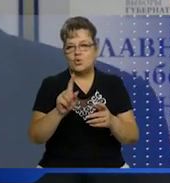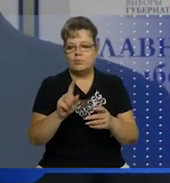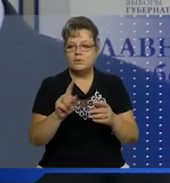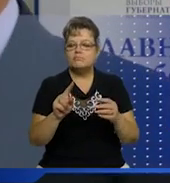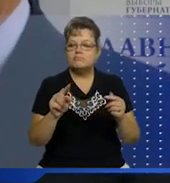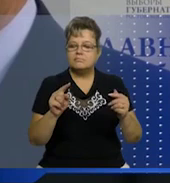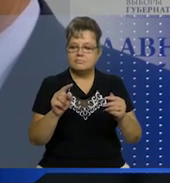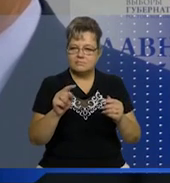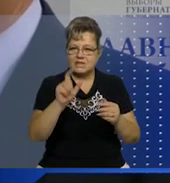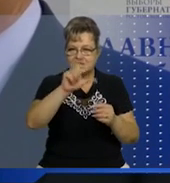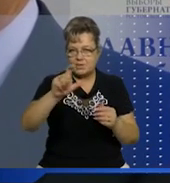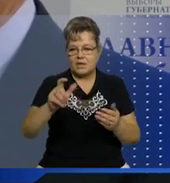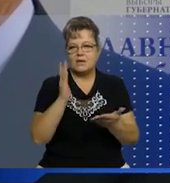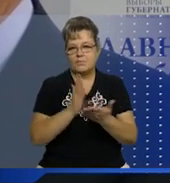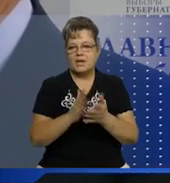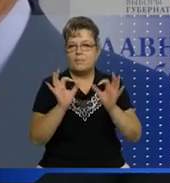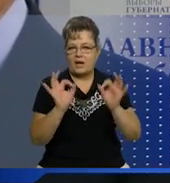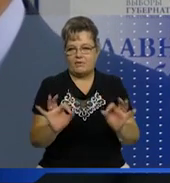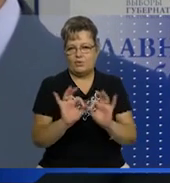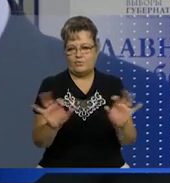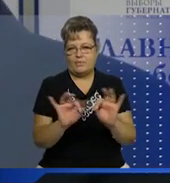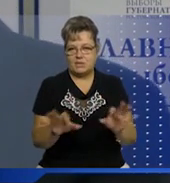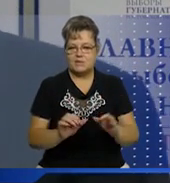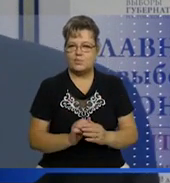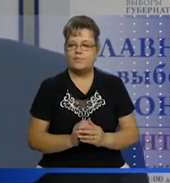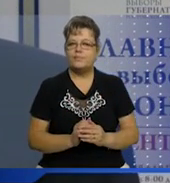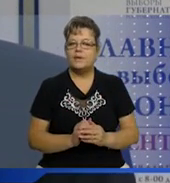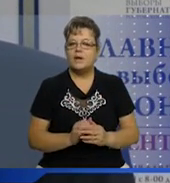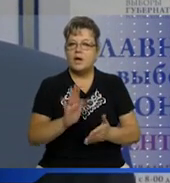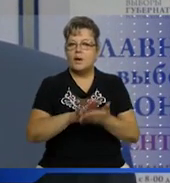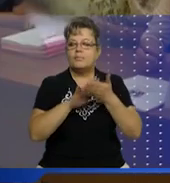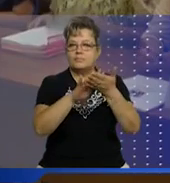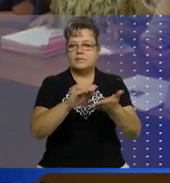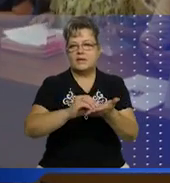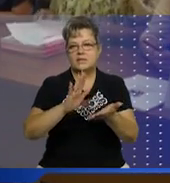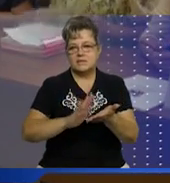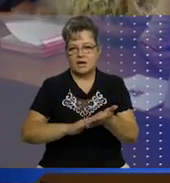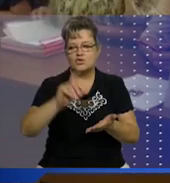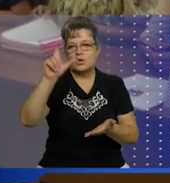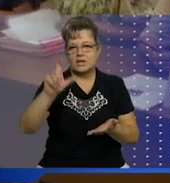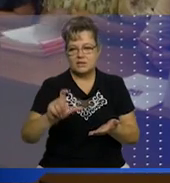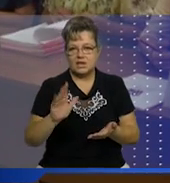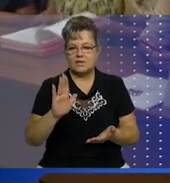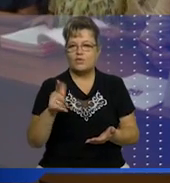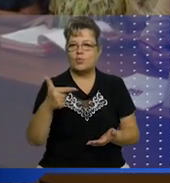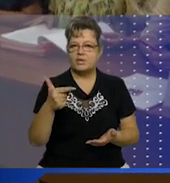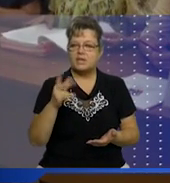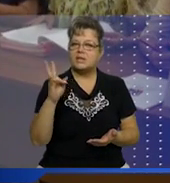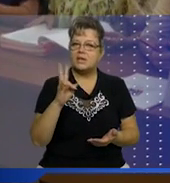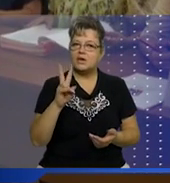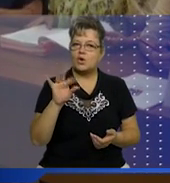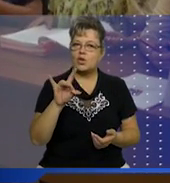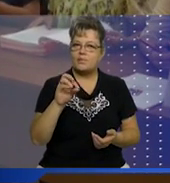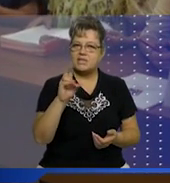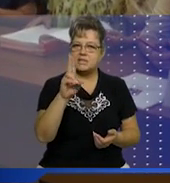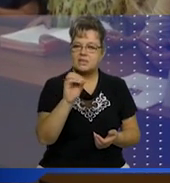того, чтобы избиратели имели максимум достоверной информации. Подал документы на регистрацию